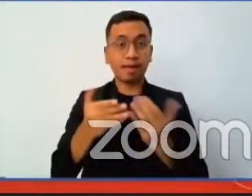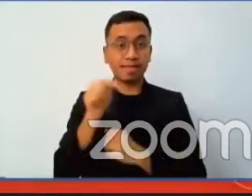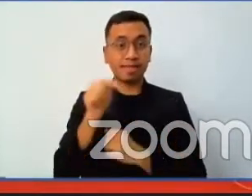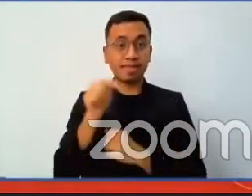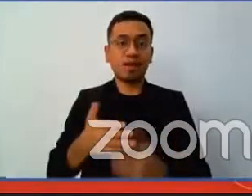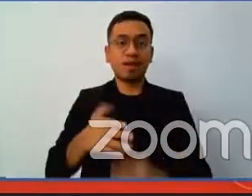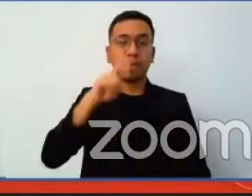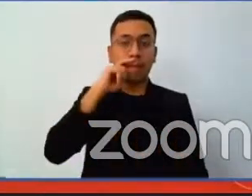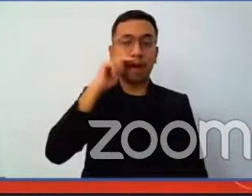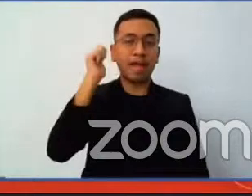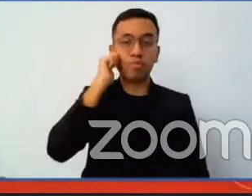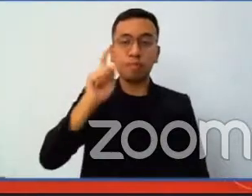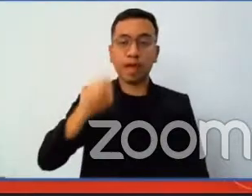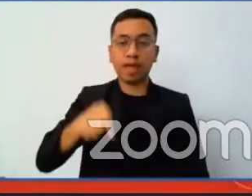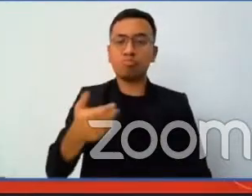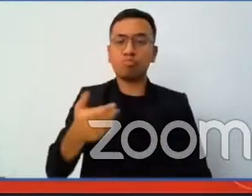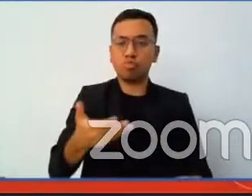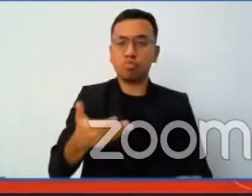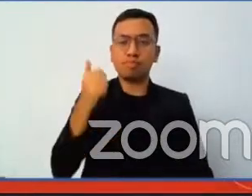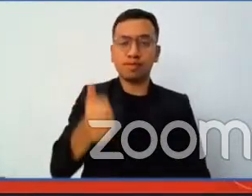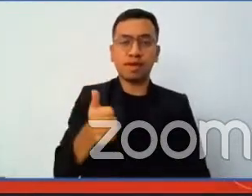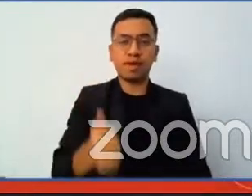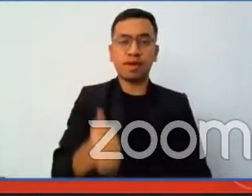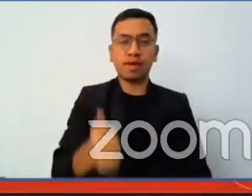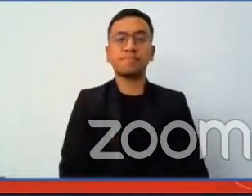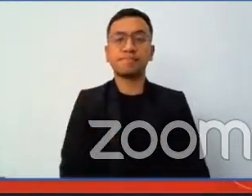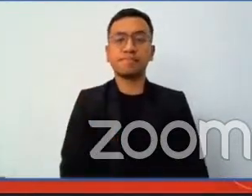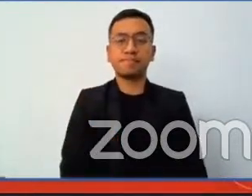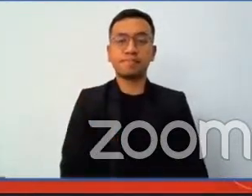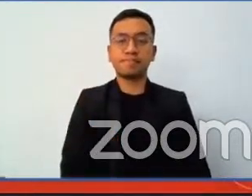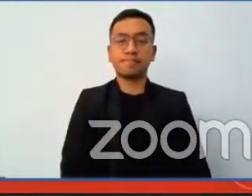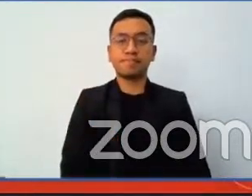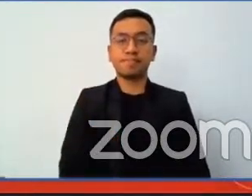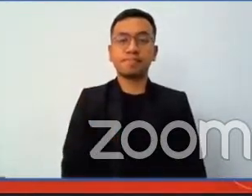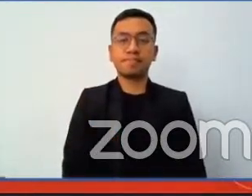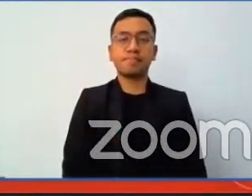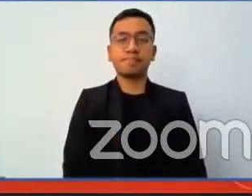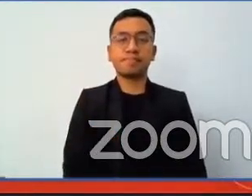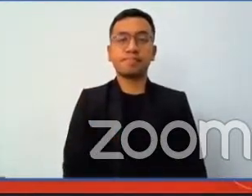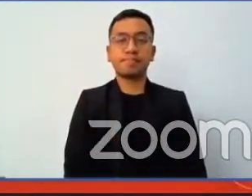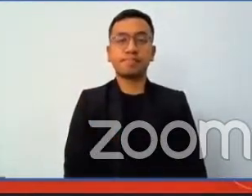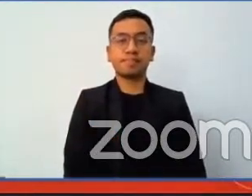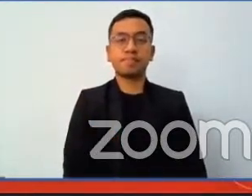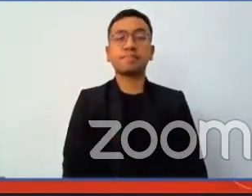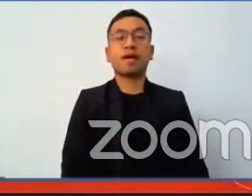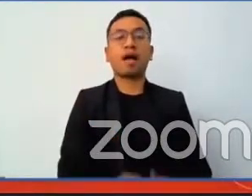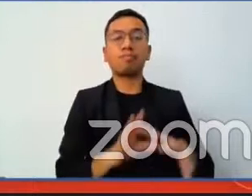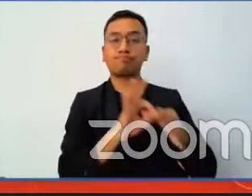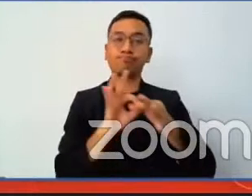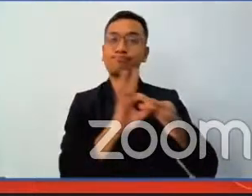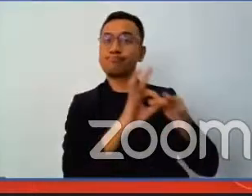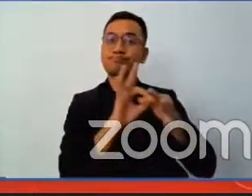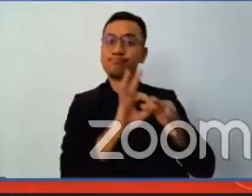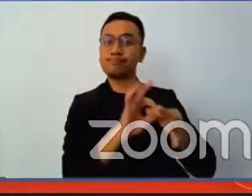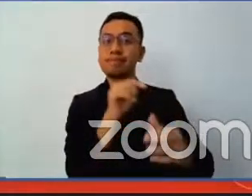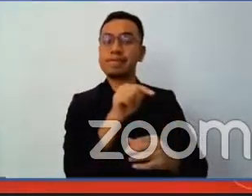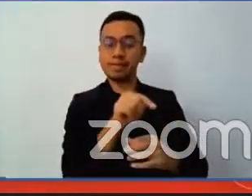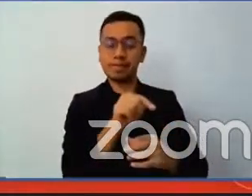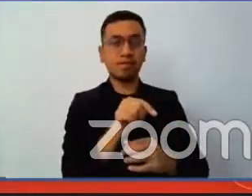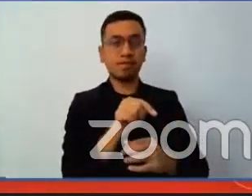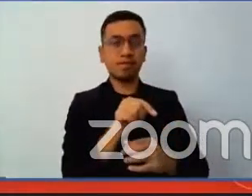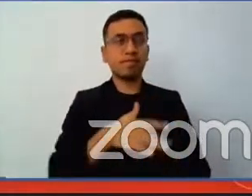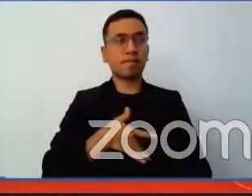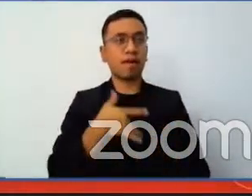Bapak dan Ibu yang hadir di sini. Nah, kolaborasi platform ini membantu saya untuk bisa